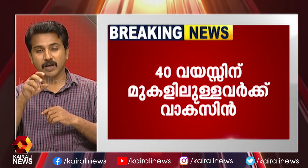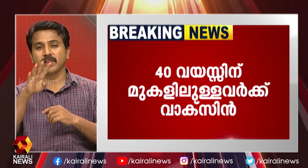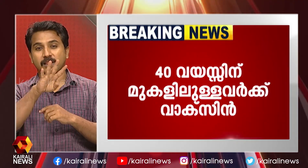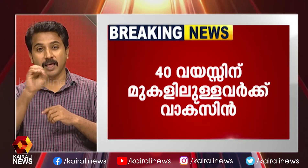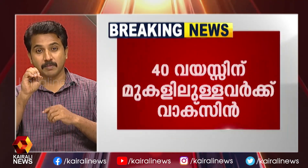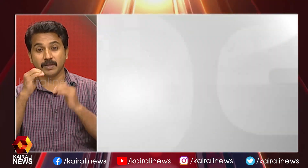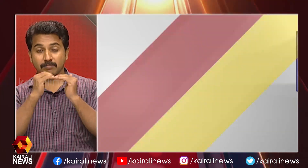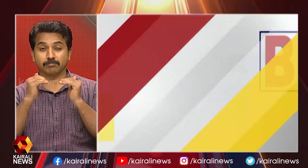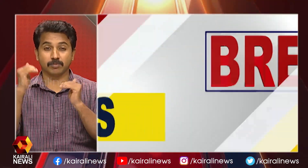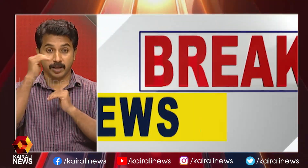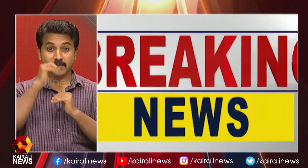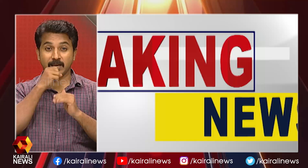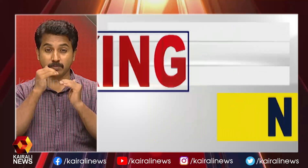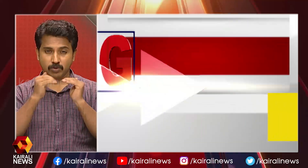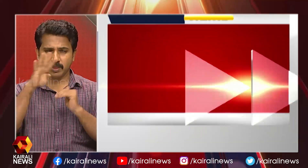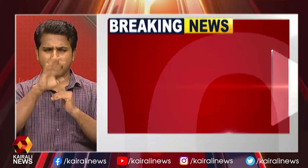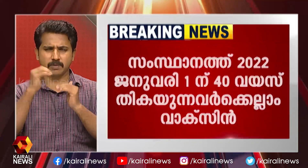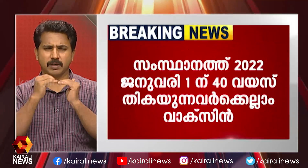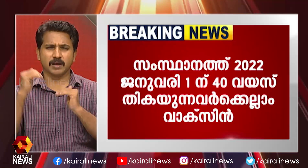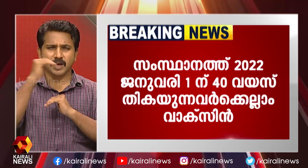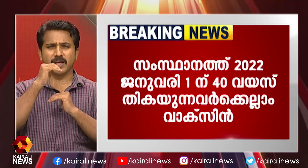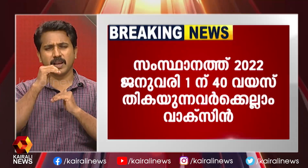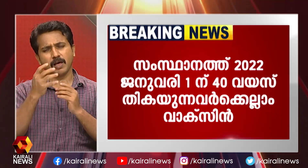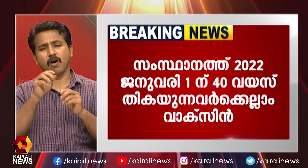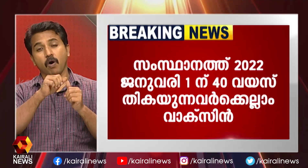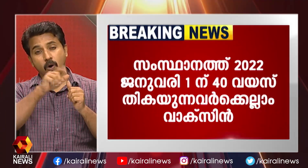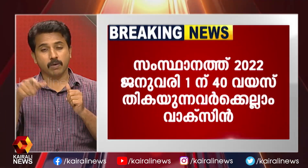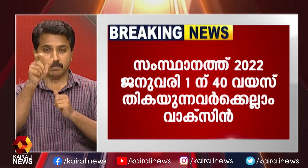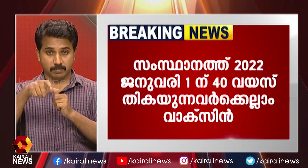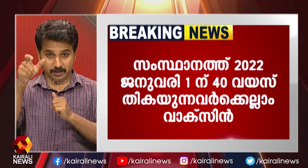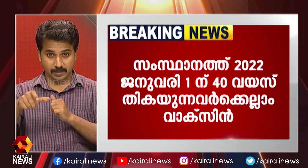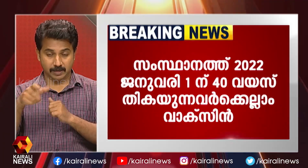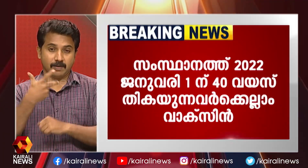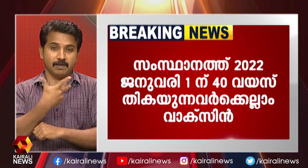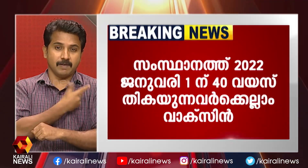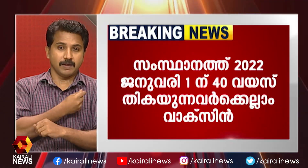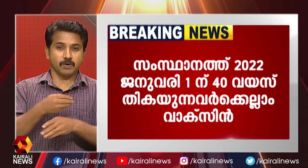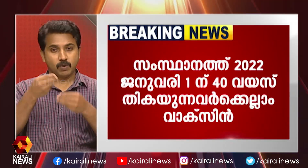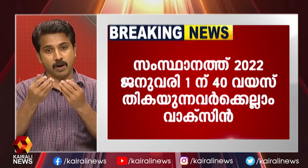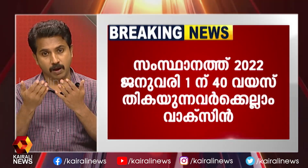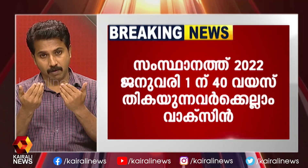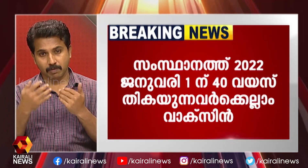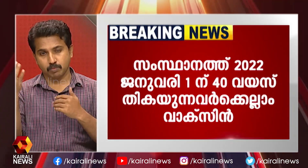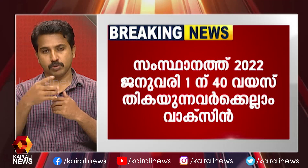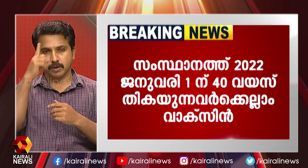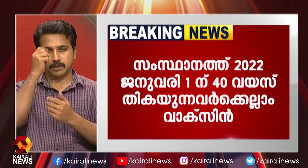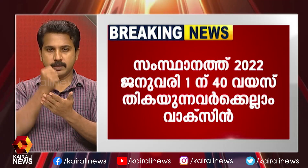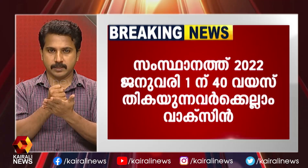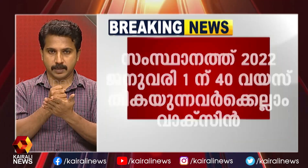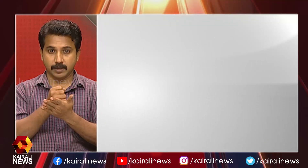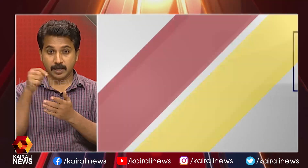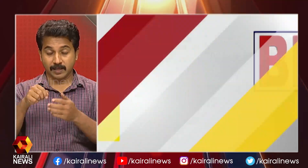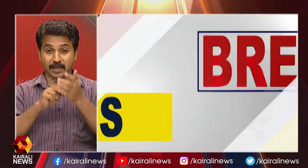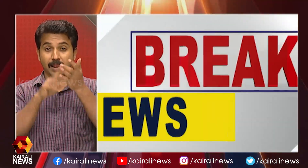തികയുന്നവർക്കും അതിനു മുകളിൽ പ്രായമുള്ളവർക്കും മുൻഗണനാക്രമം ഇല്ലാതെ തന്നെ വാക്സിനേഷൻ സ്വീകരിക്കാവുന്നതാണ് എന്നുള്ളതാണ് പുതിയ തീരുമാനം. ഇതിനായി